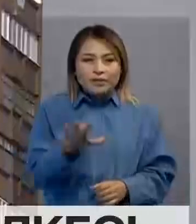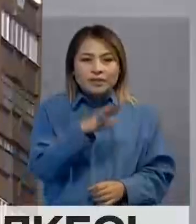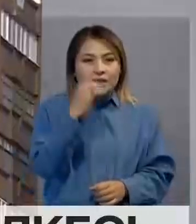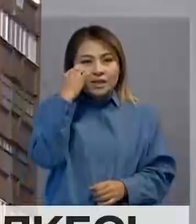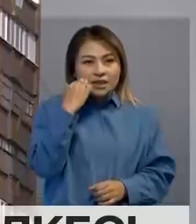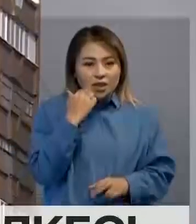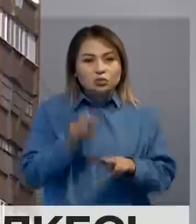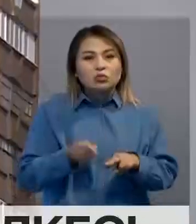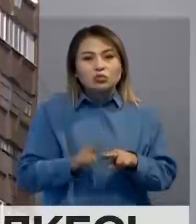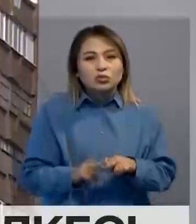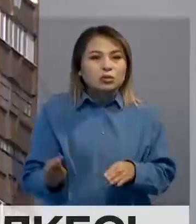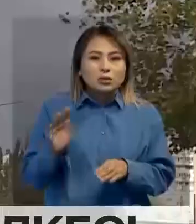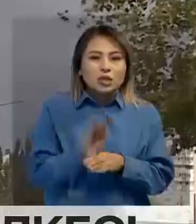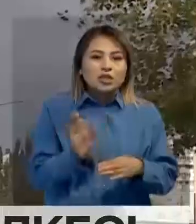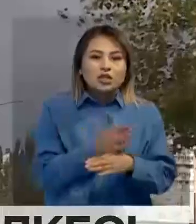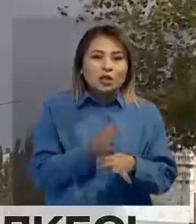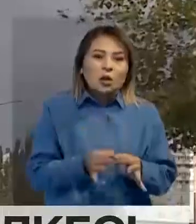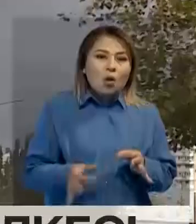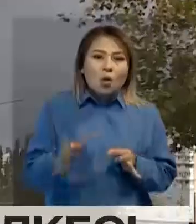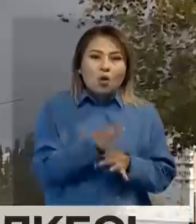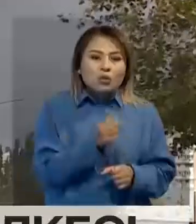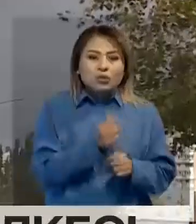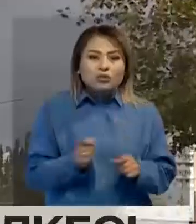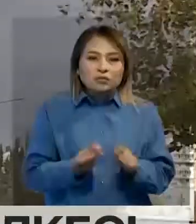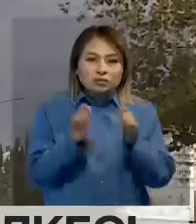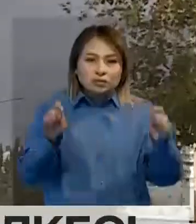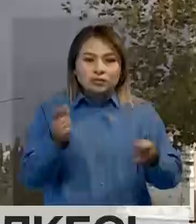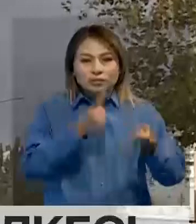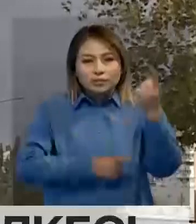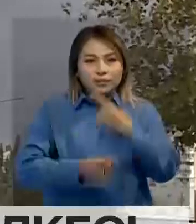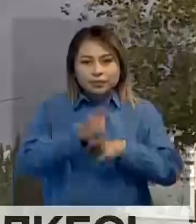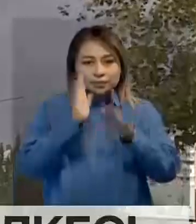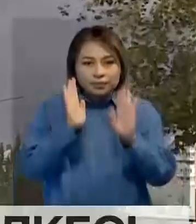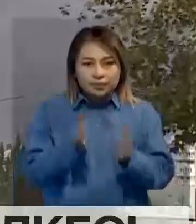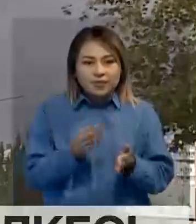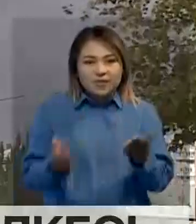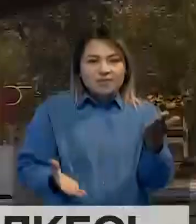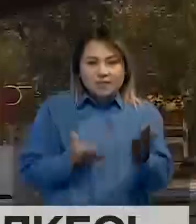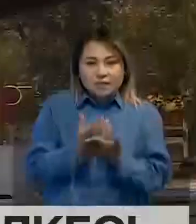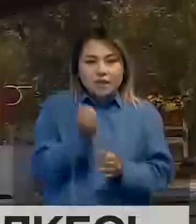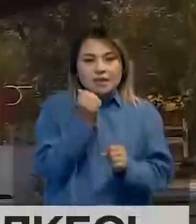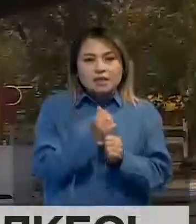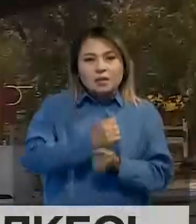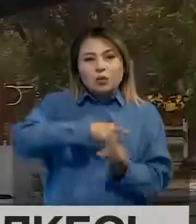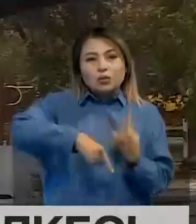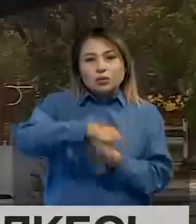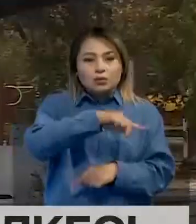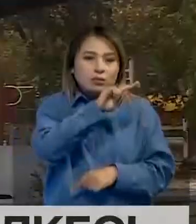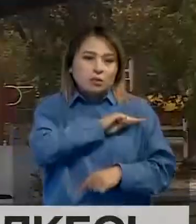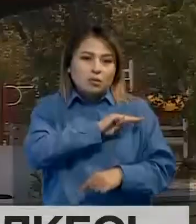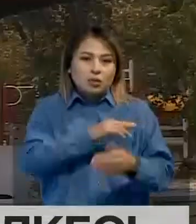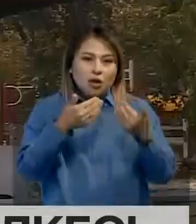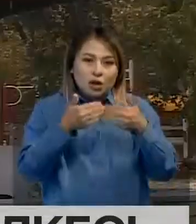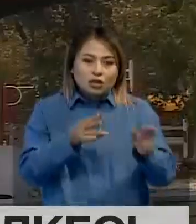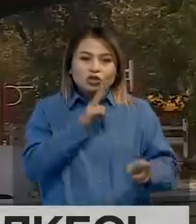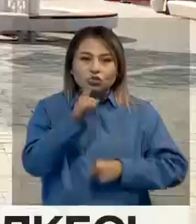тозды. Енді өз алдына жеке облыс ретінде құрылуы өңірді қайта түлетеді. Инвестицияның келуіне, өнеркәсіп пен жұмыс орындарының ашылуына,